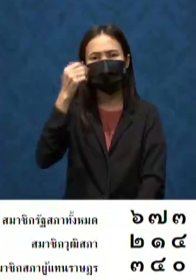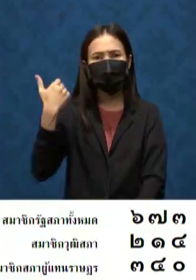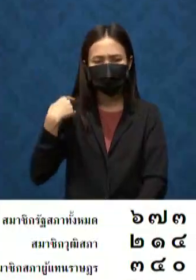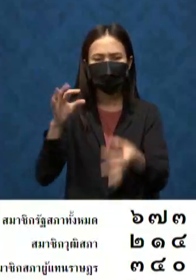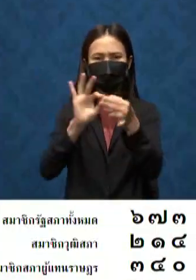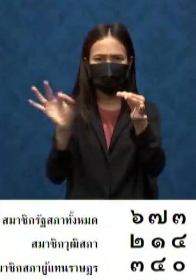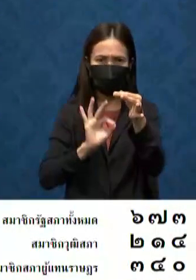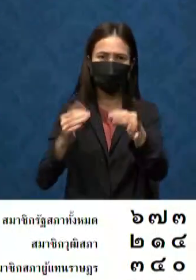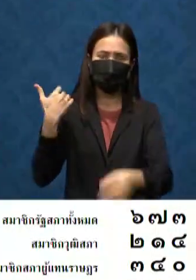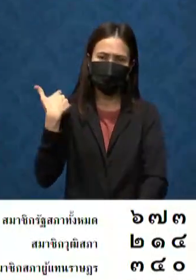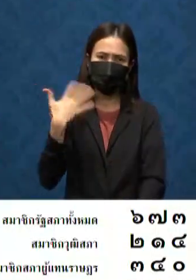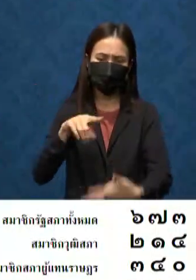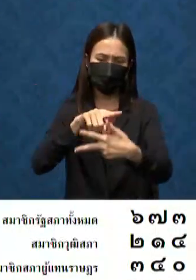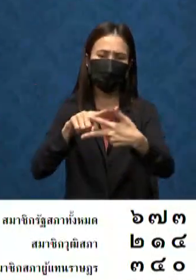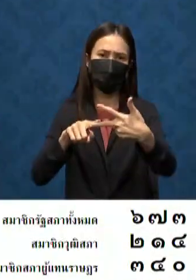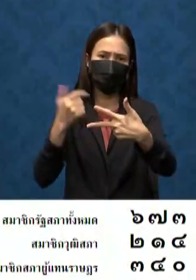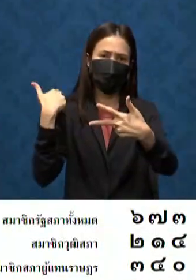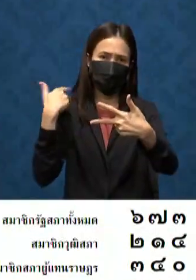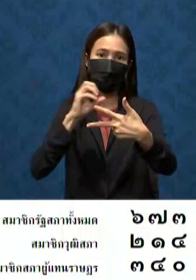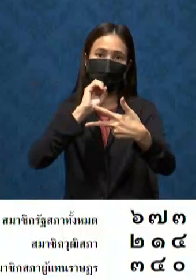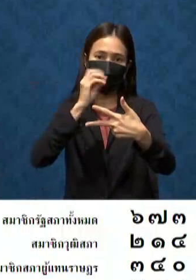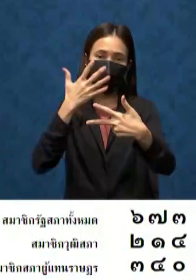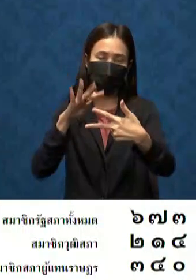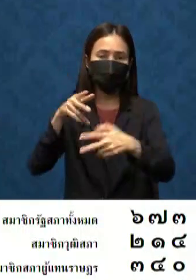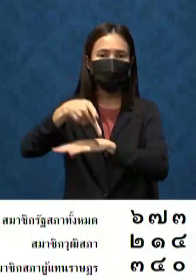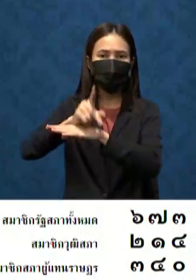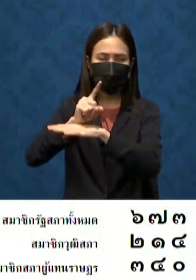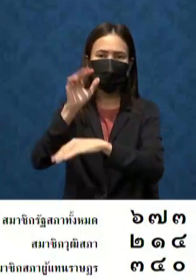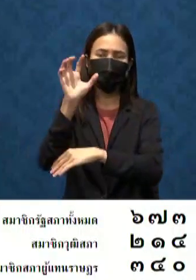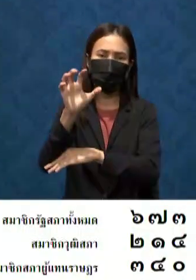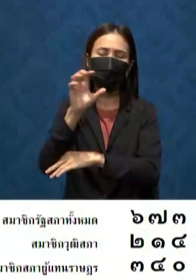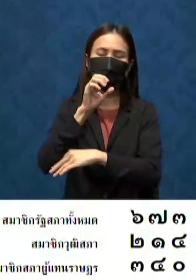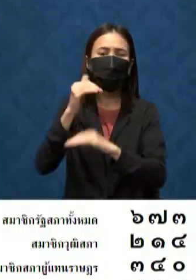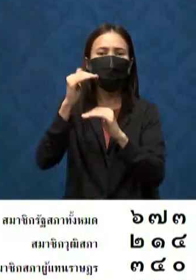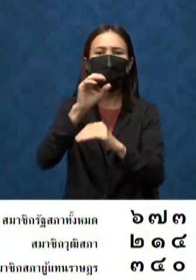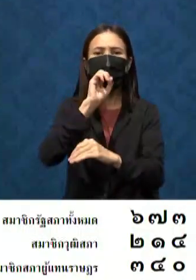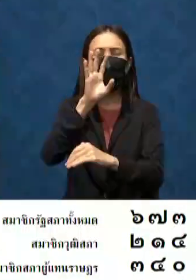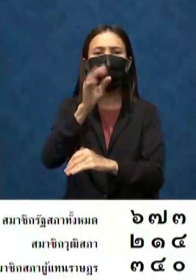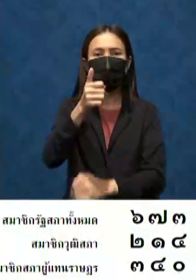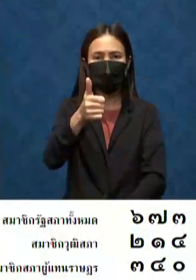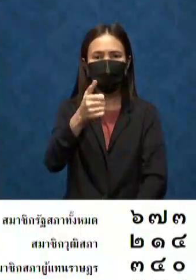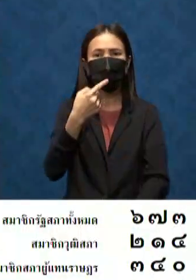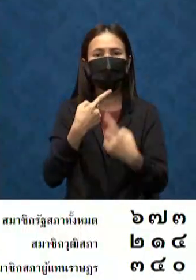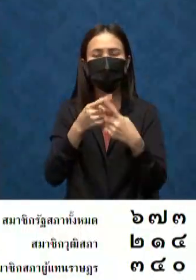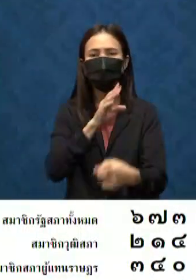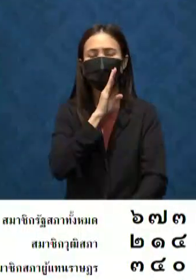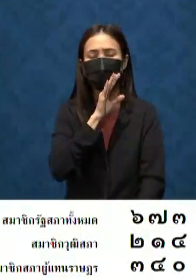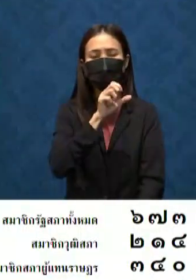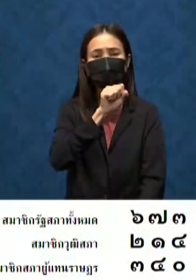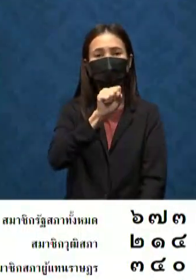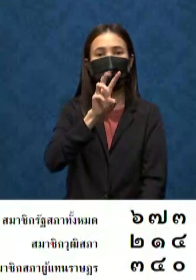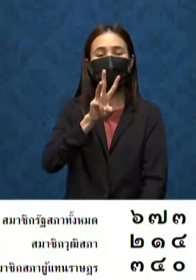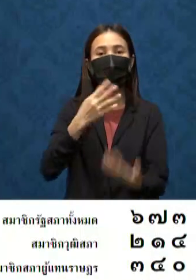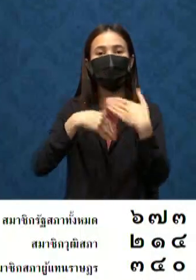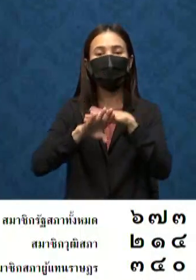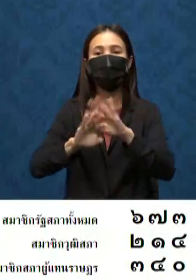นี้อยู่แล้วครับ 3ร่างท่านประธานกำหนดได้ครับแต่ครั้นพอวุฒิไม่ได้เข้า